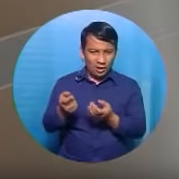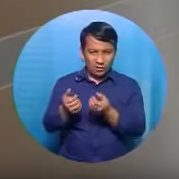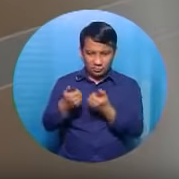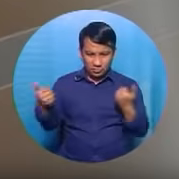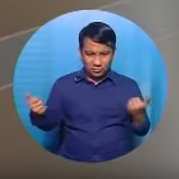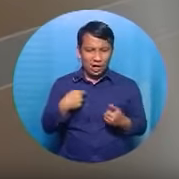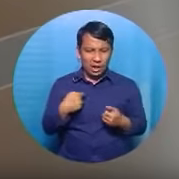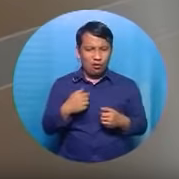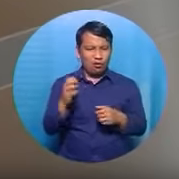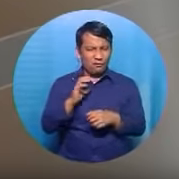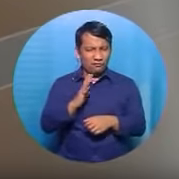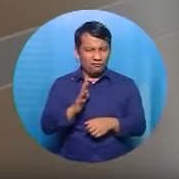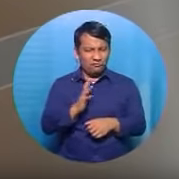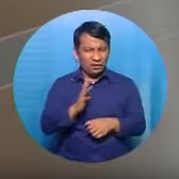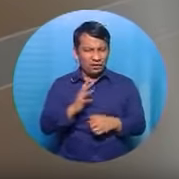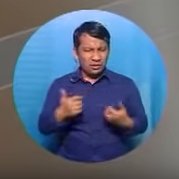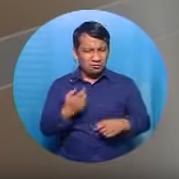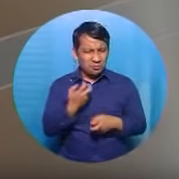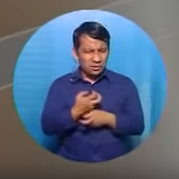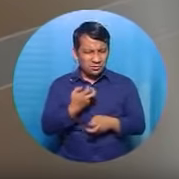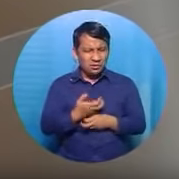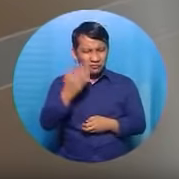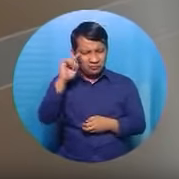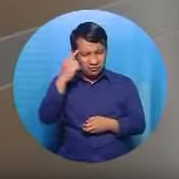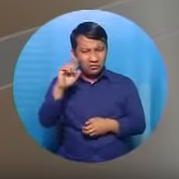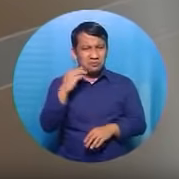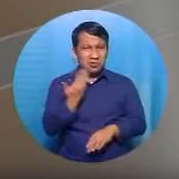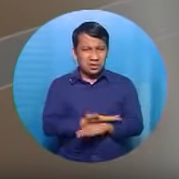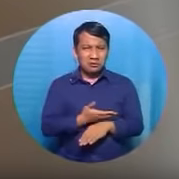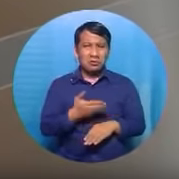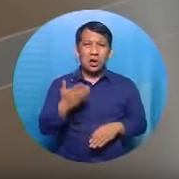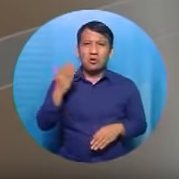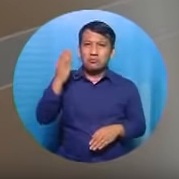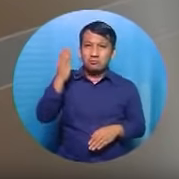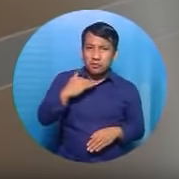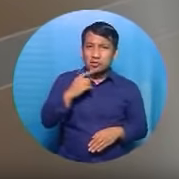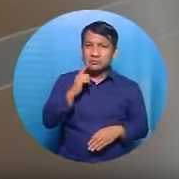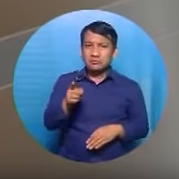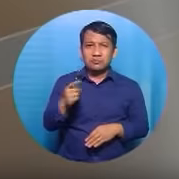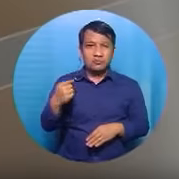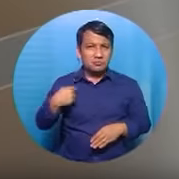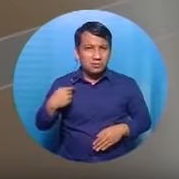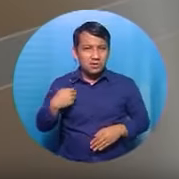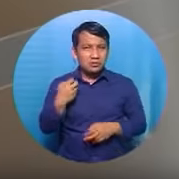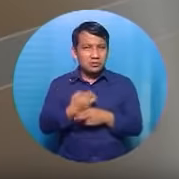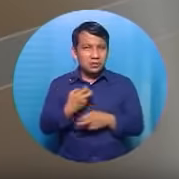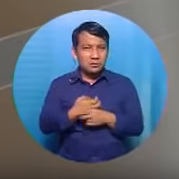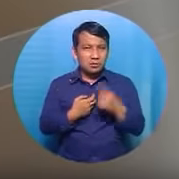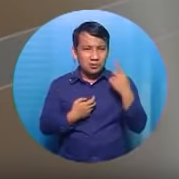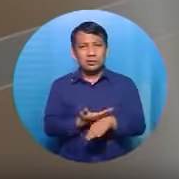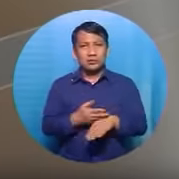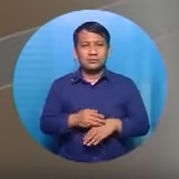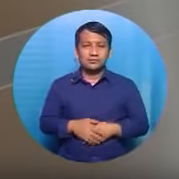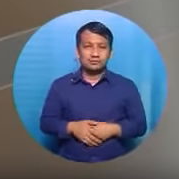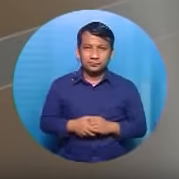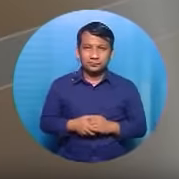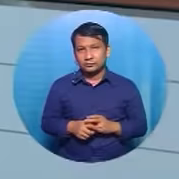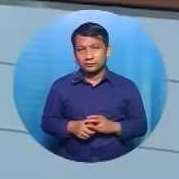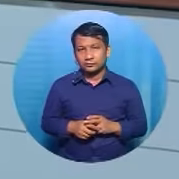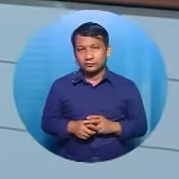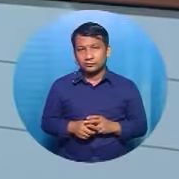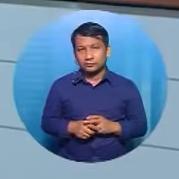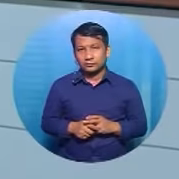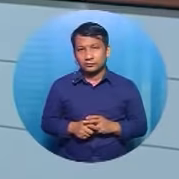Kaya maghirap para sa mga anak ko kahit wala ka. Di ba rin maghihirap ako para sa mga anak ko. Okay.